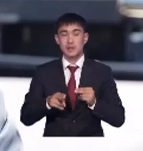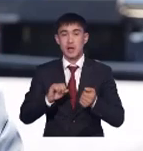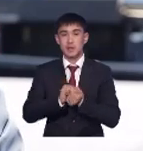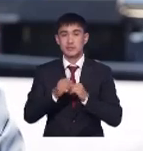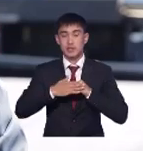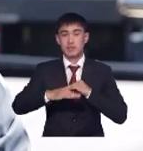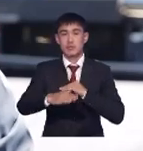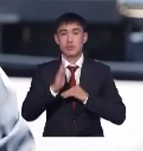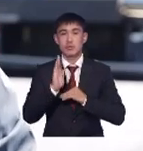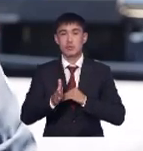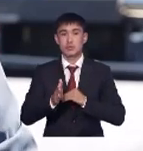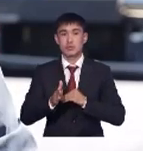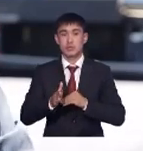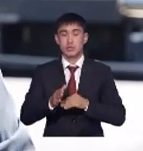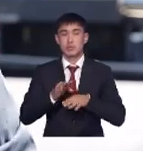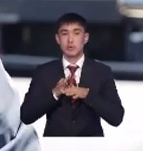асфальтирования будет